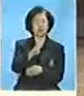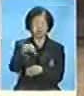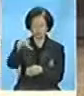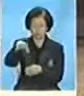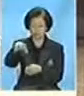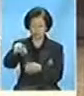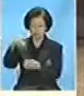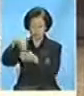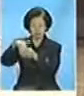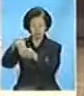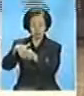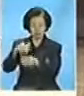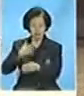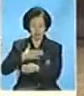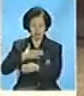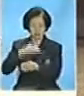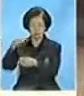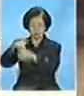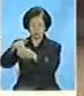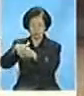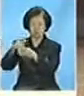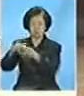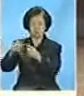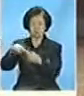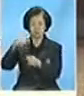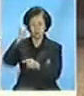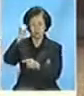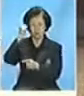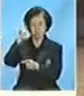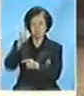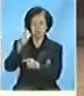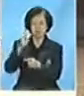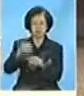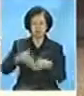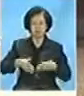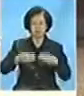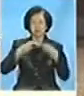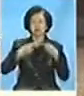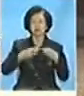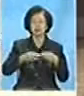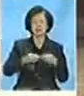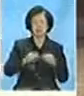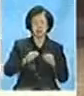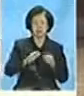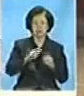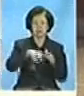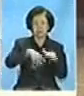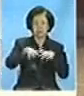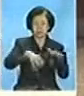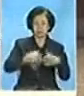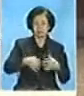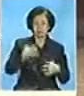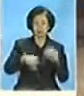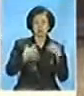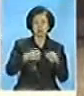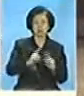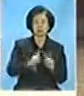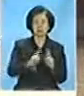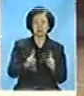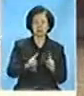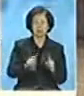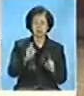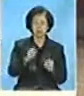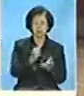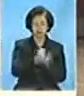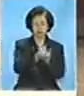น่นอนครับผมมาจากการเลือกตั้งผมเข้าใจชีวิตความเป็นอยู่ความเดือดร้อนของพี่น้องประชาชนในพื้นที่เราจะต้องช่วย